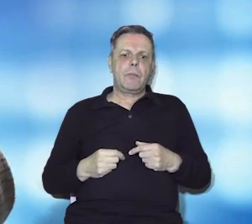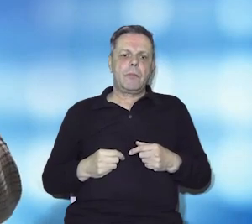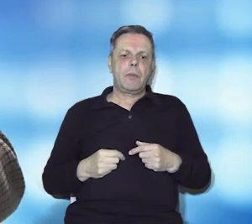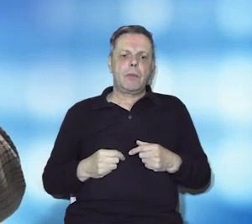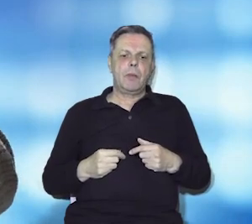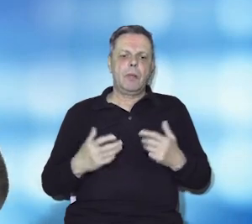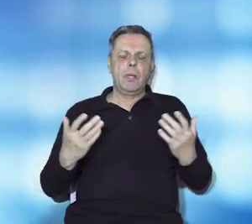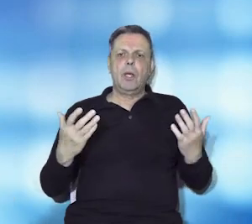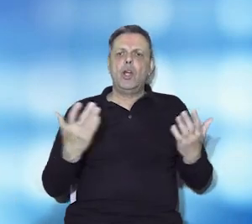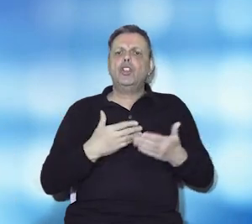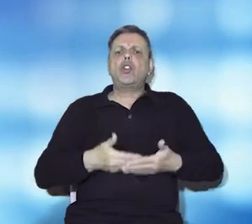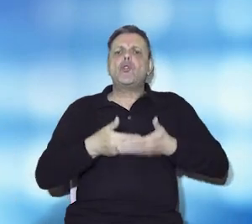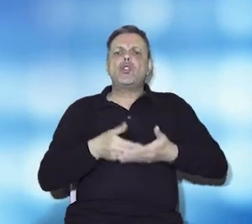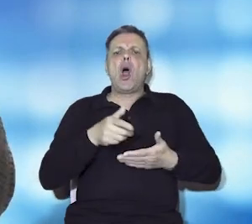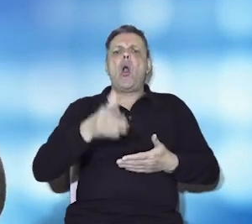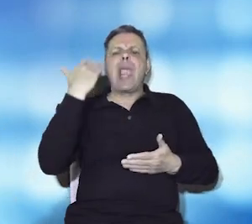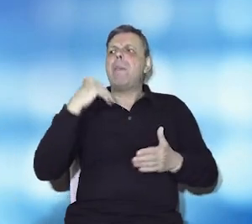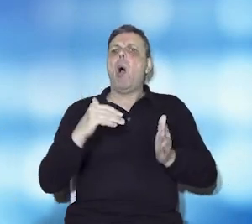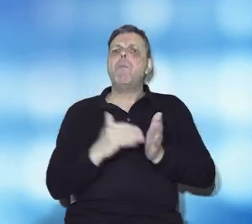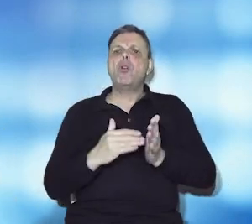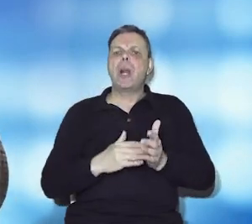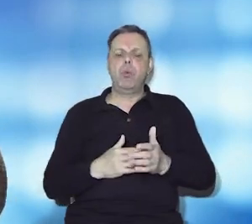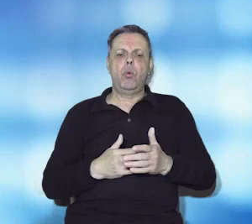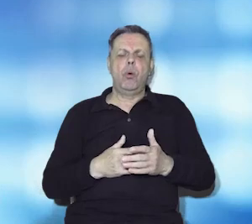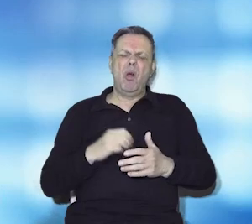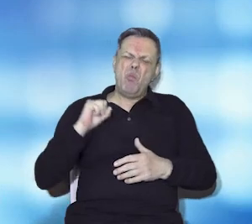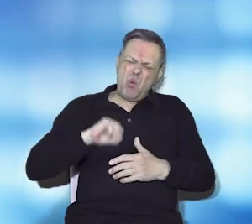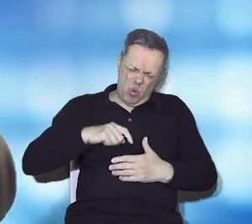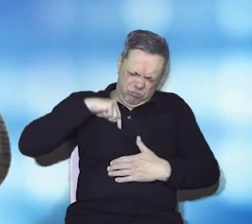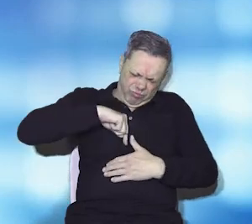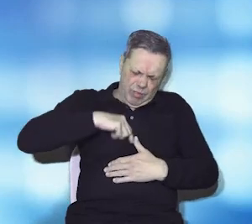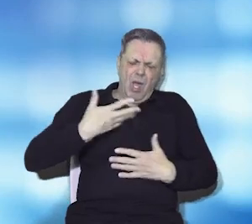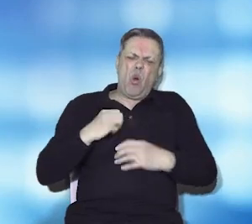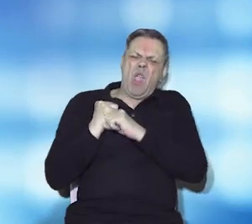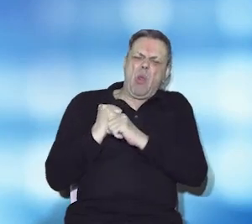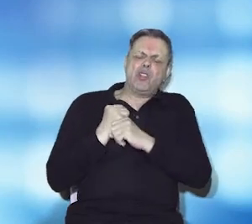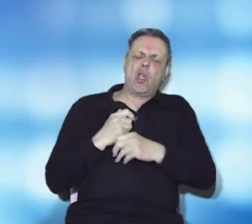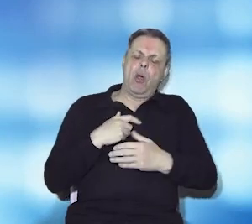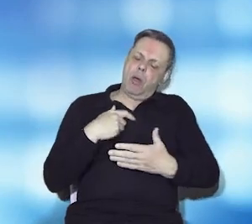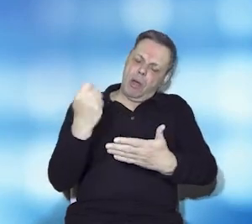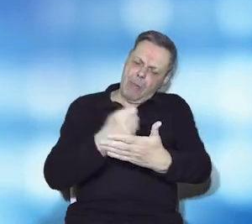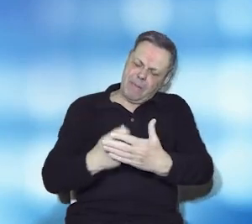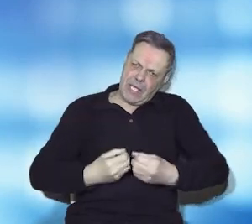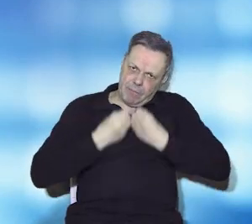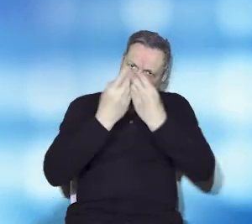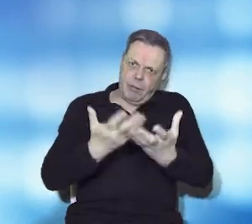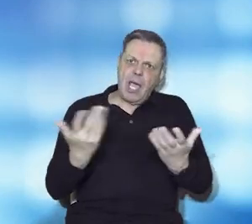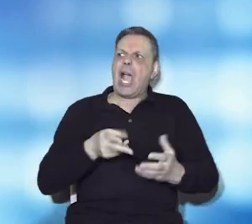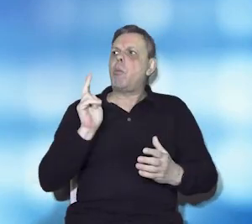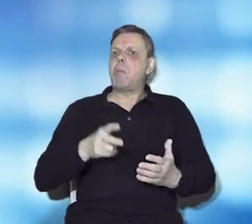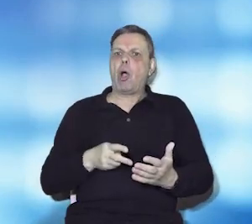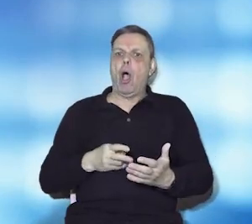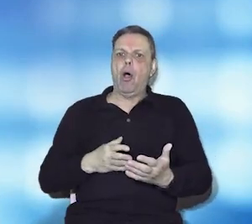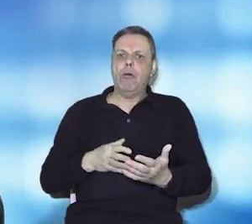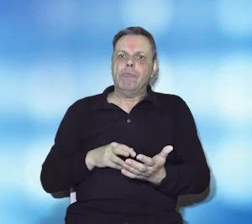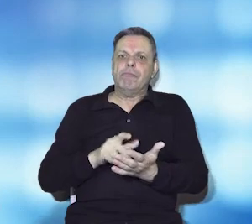je suština? On je imao potrebu, onu muku koju je imao u sebi, napisati da bi mogao ići dalje. Znači,